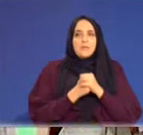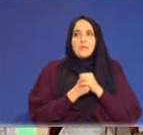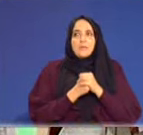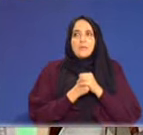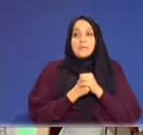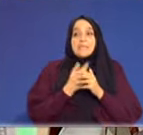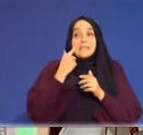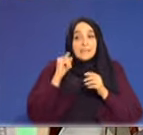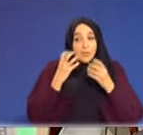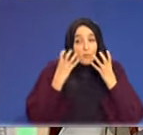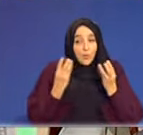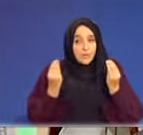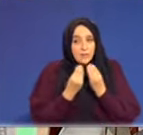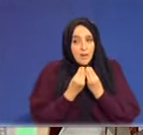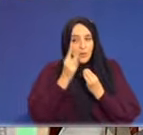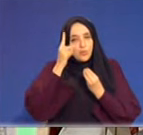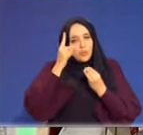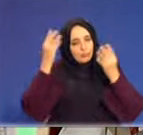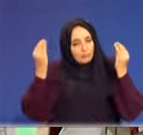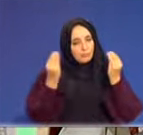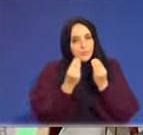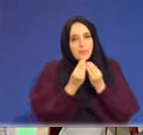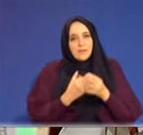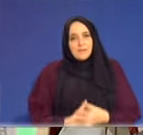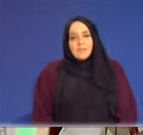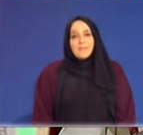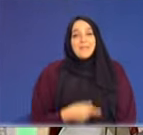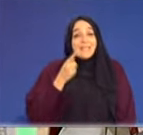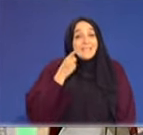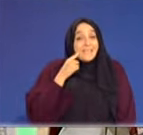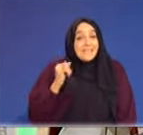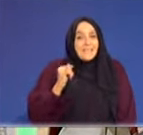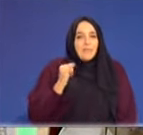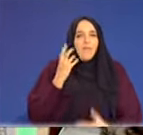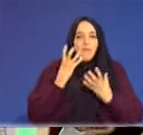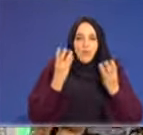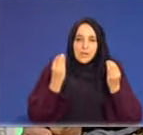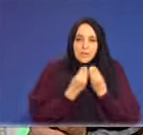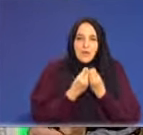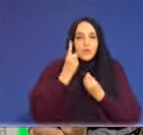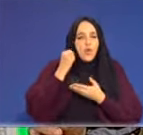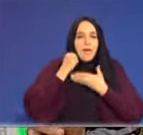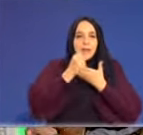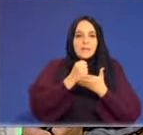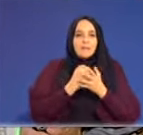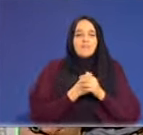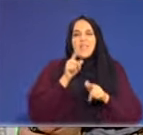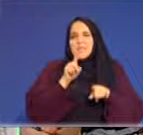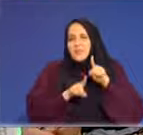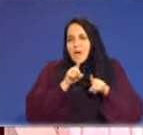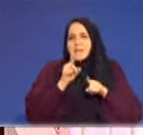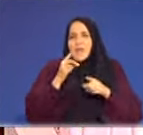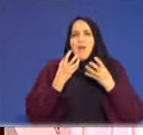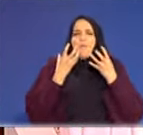إن يريد إصلاحا يوفق الله بينهما، إن يريد إصلاحا يوفق الله بينهما. أحيانا هذه